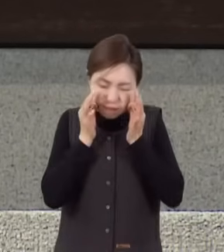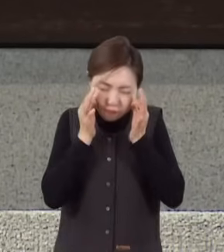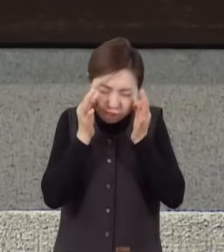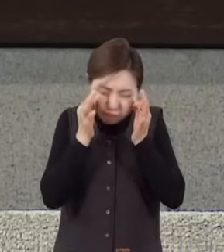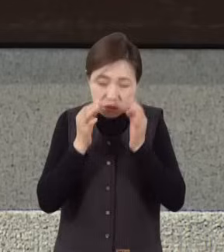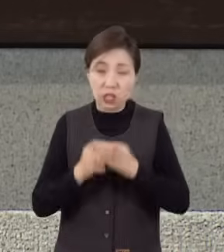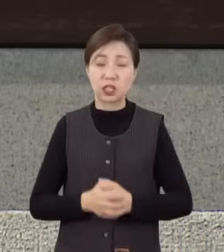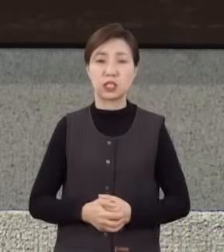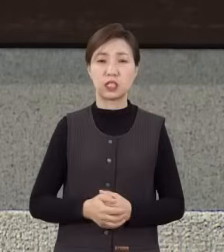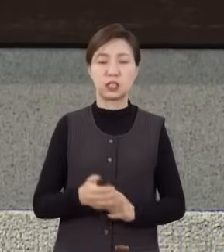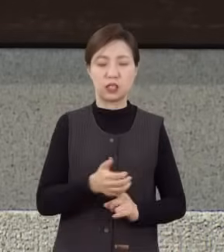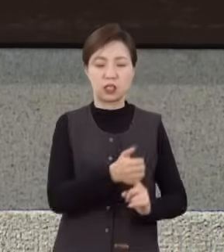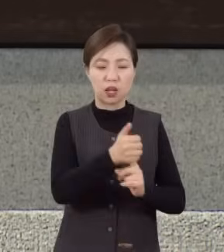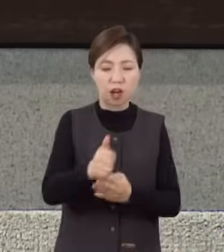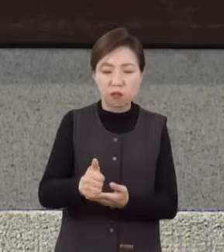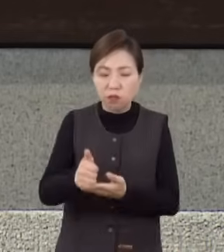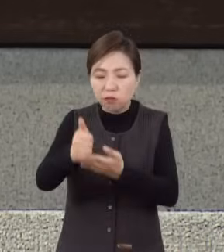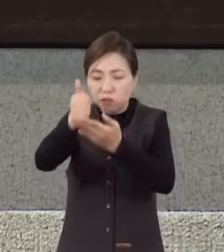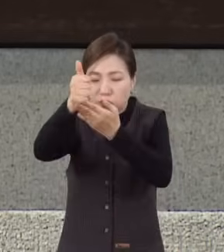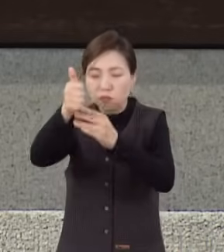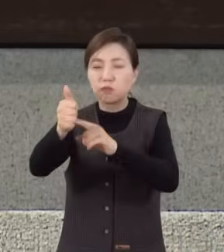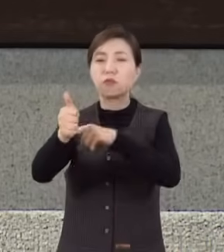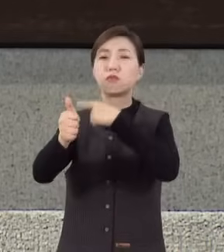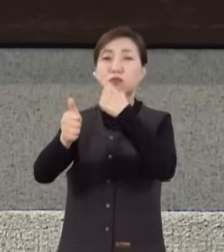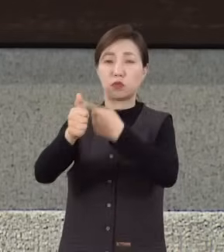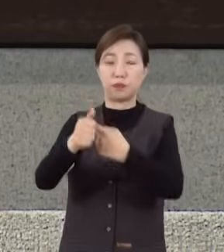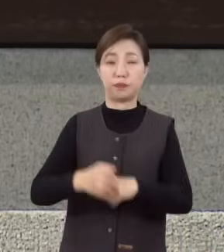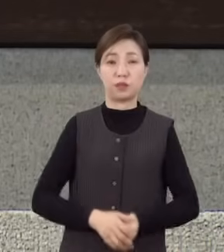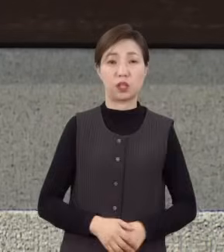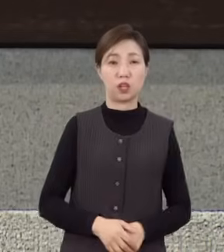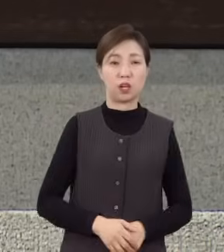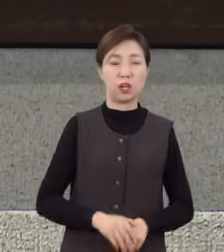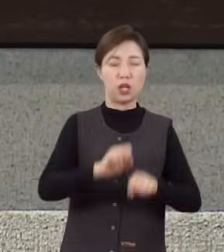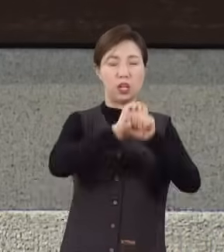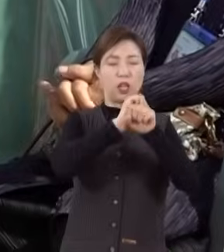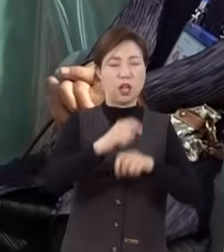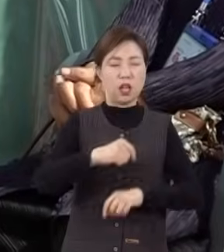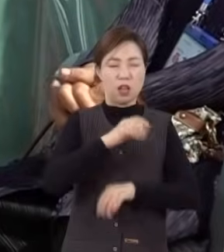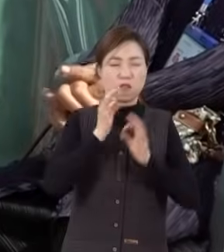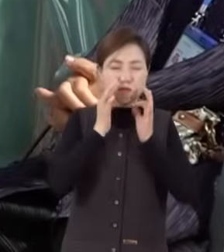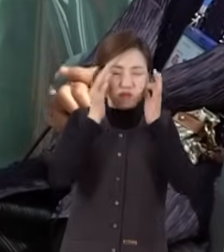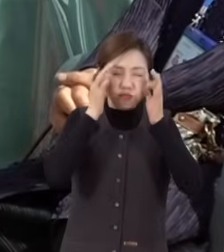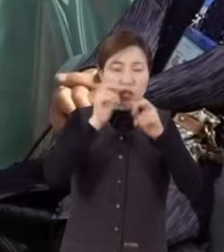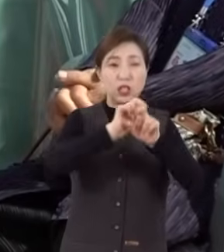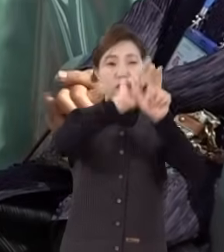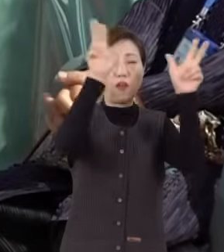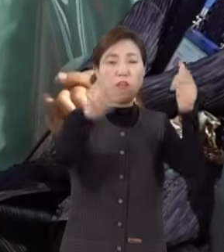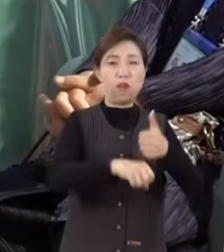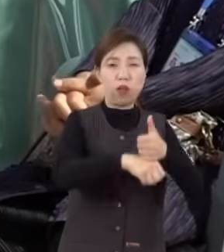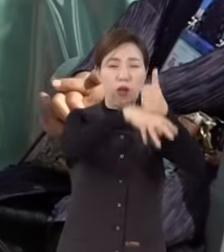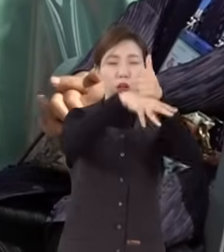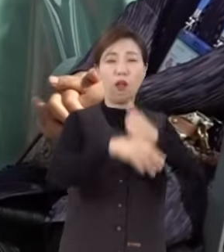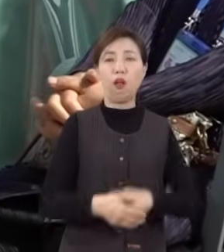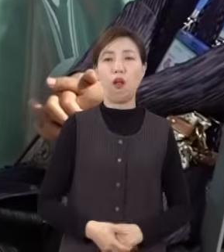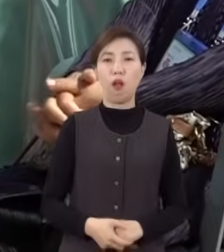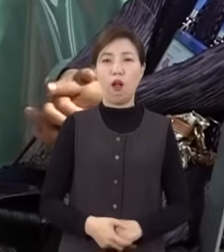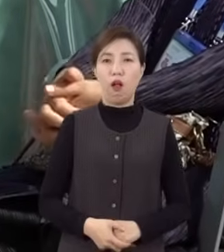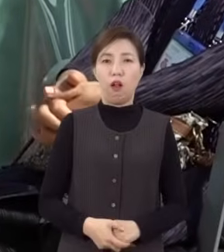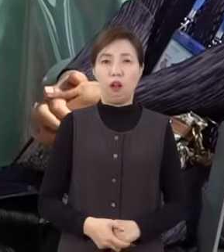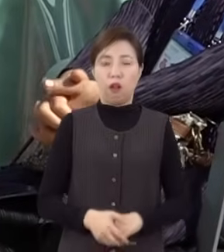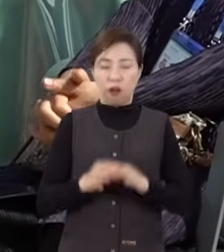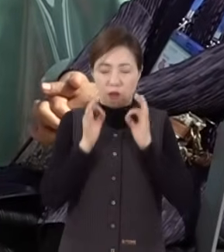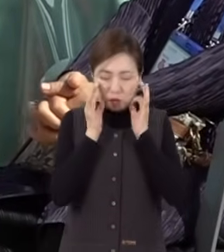번이라도 관세음보살, 마음을 모아서 한 번이라도 지장보살, 마음을 모아서 한 번이라도